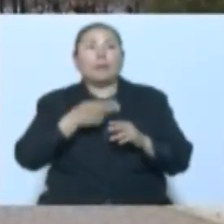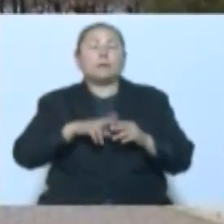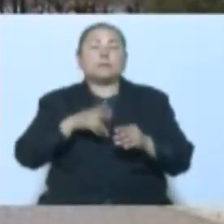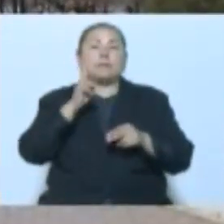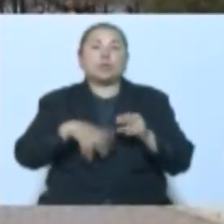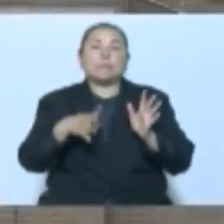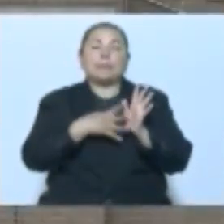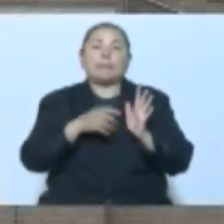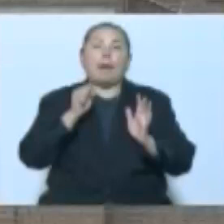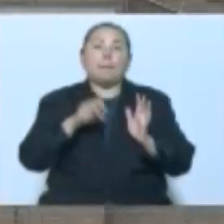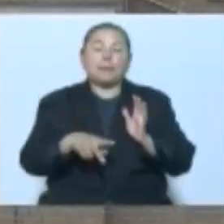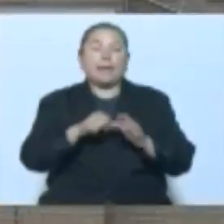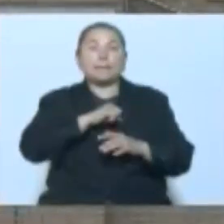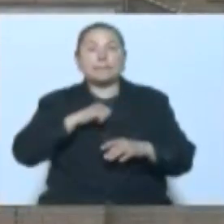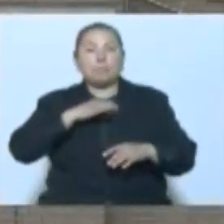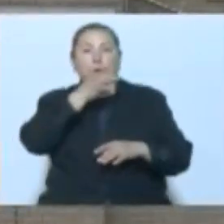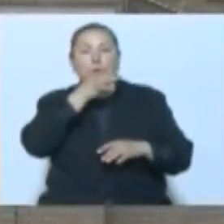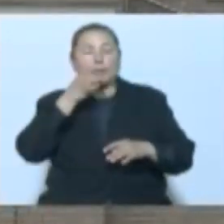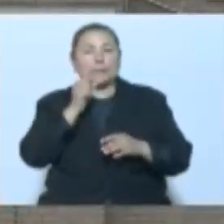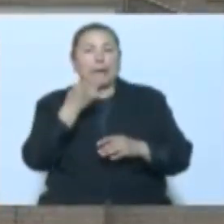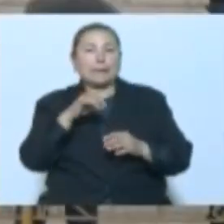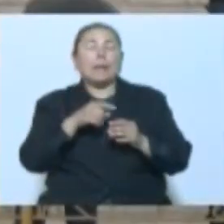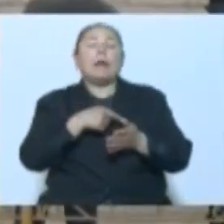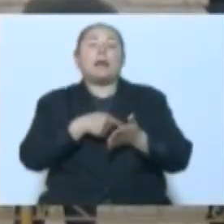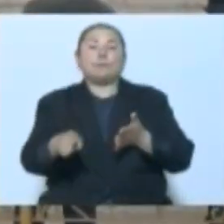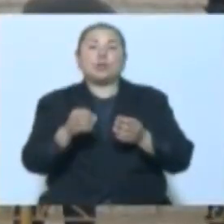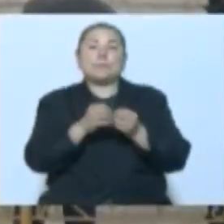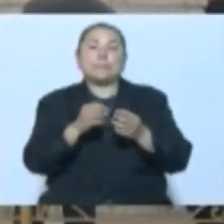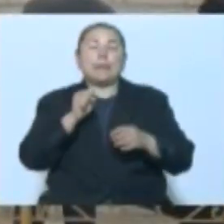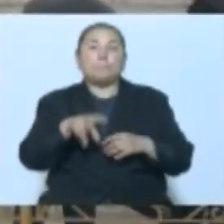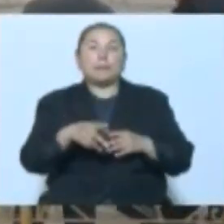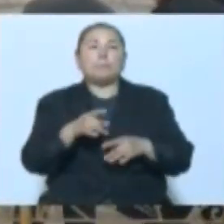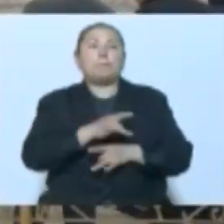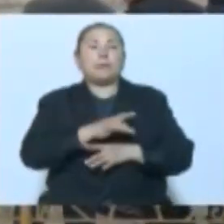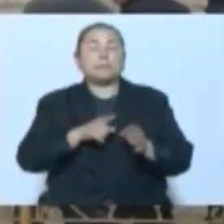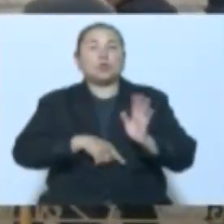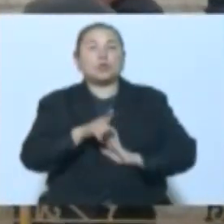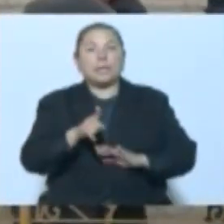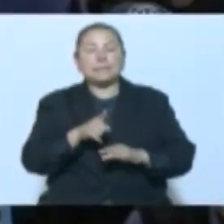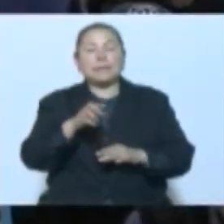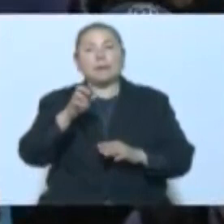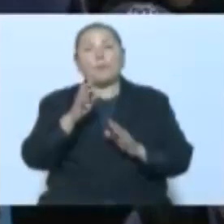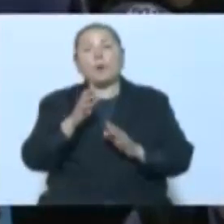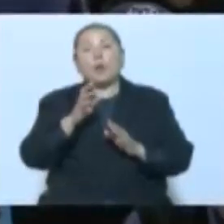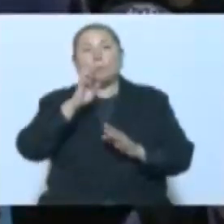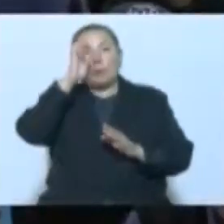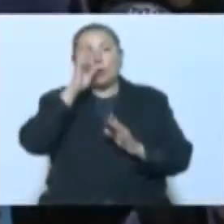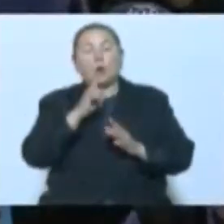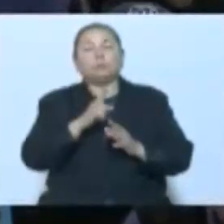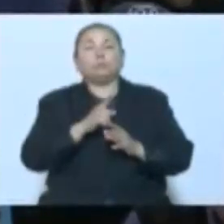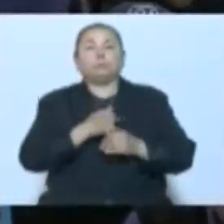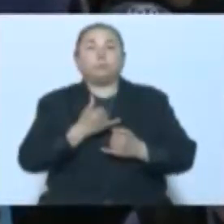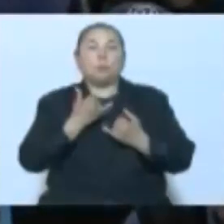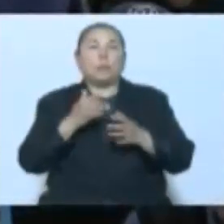завершился 9 апреля, а сам Ораза Айт празднуется 10 апреля. По традиции праздник начинается с богослужения в мечети, поэтому в